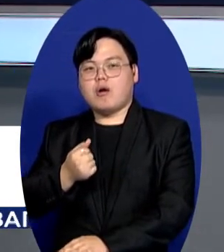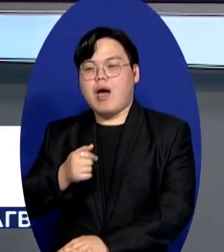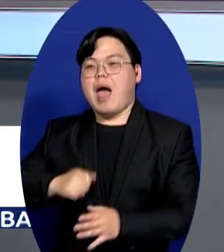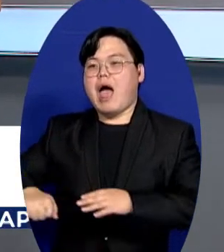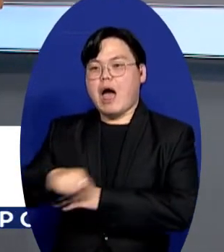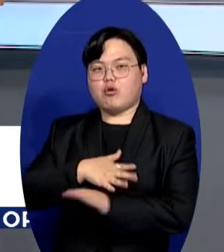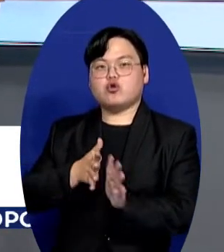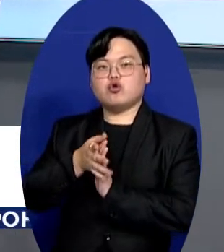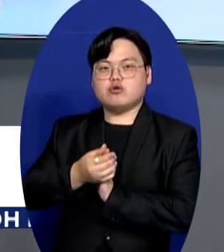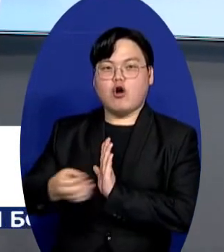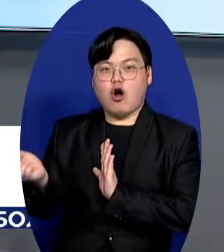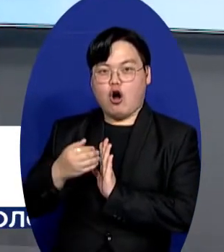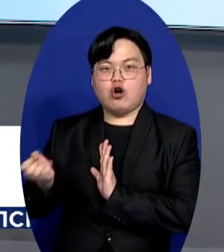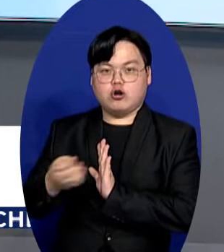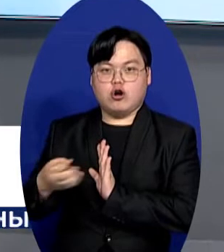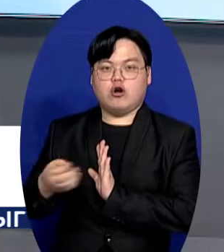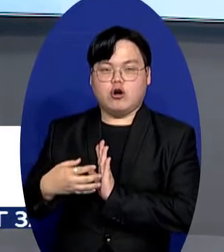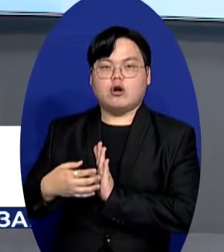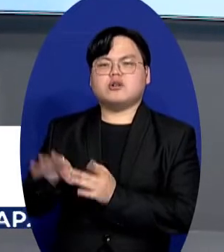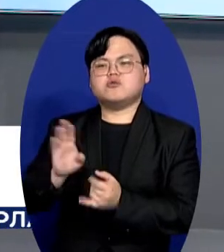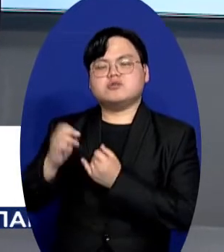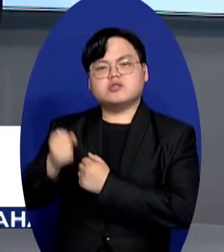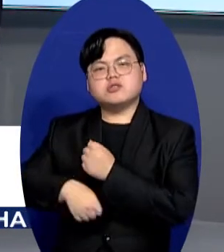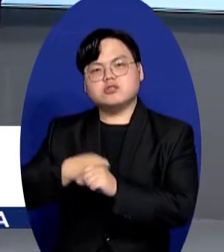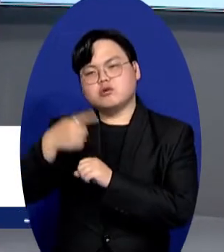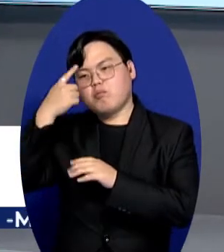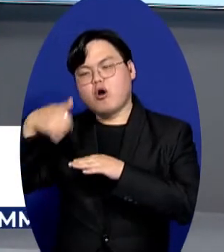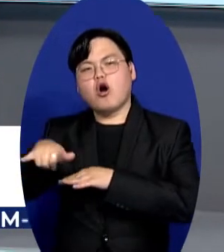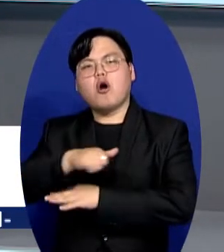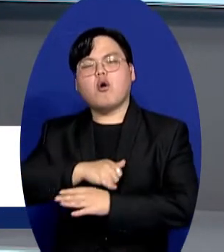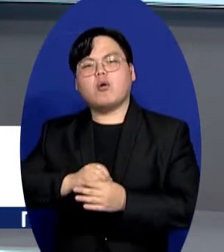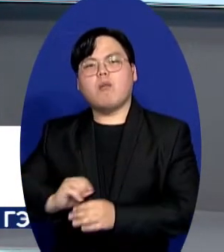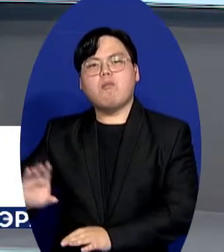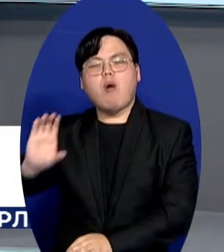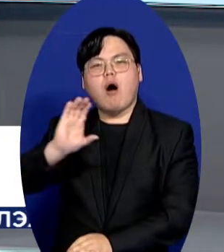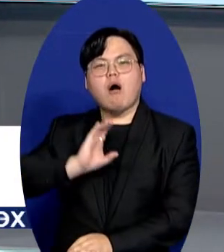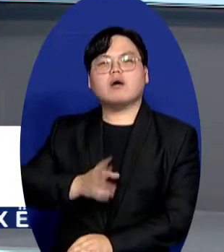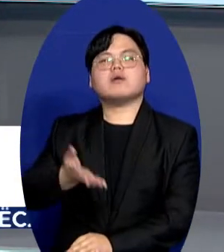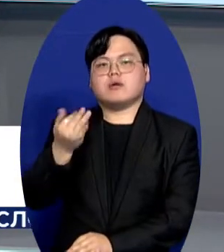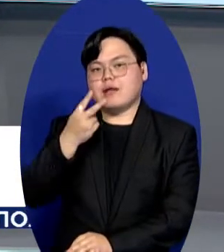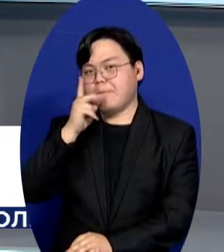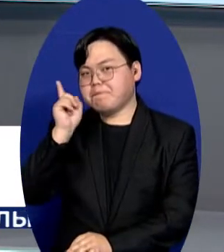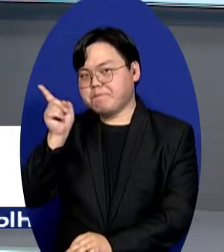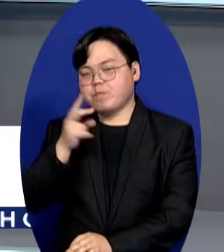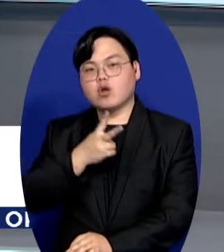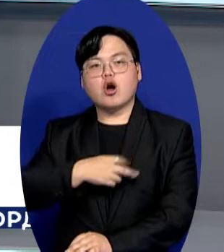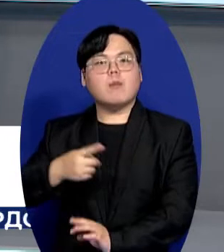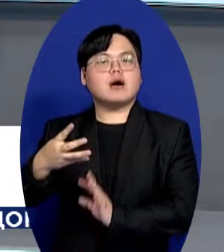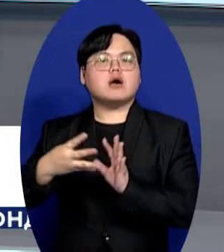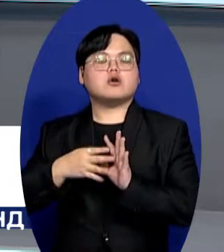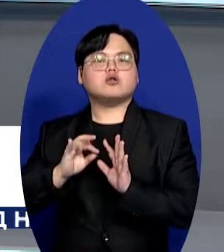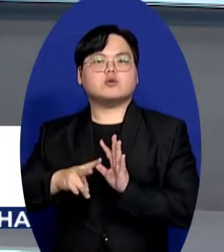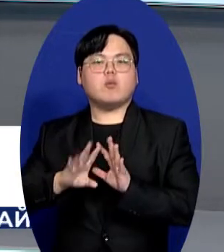төвлөрдөг. Сүүлийн жилүүдэд манай улсад энэ төлбөрөөс хичнээн төгрөг төвлөрсөн бэ гэдэг мэдээллийг та бүхэнд үзүүлэх гэж байна. 2019 онд